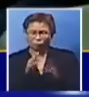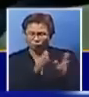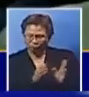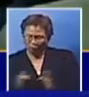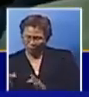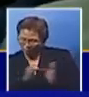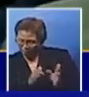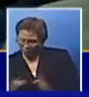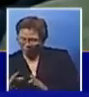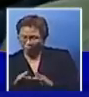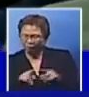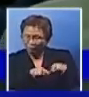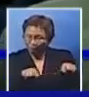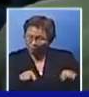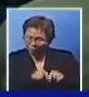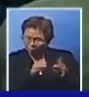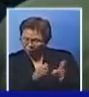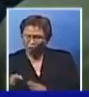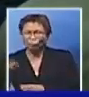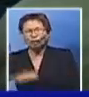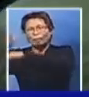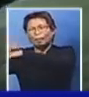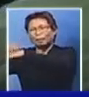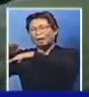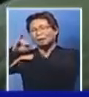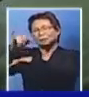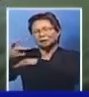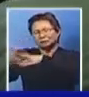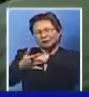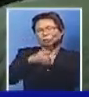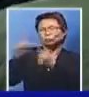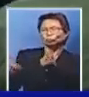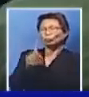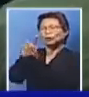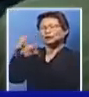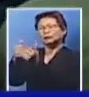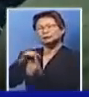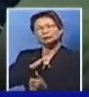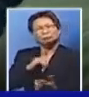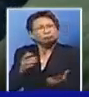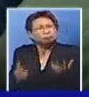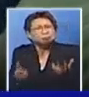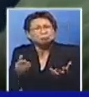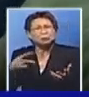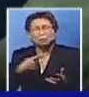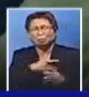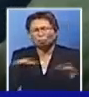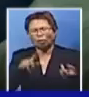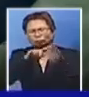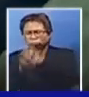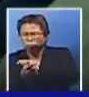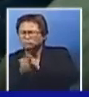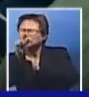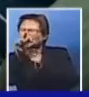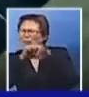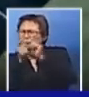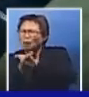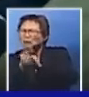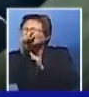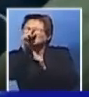layout venue dan saya dah panggil jawatankuasa teknikal saya untuk berjumpa dengan saya. Mungkin kita buat sedikit perubahan dari